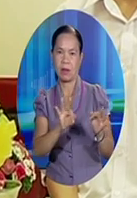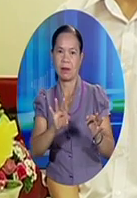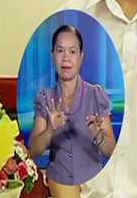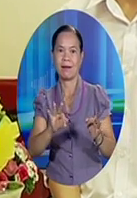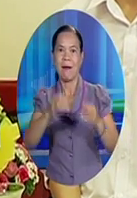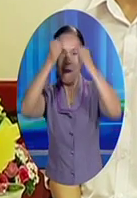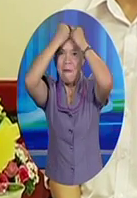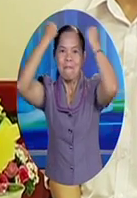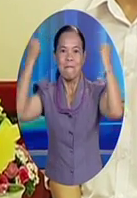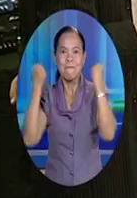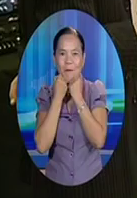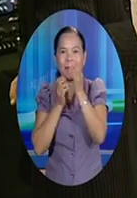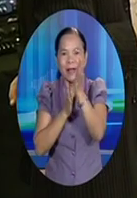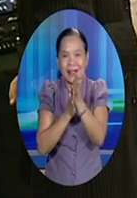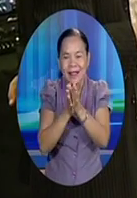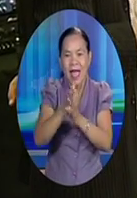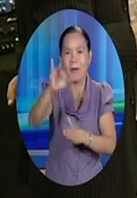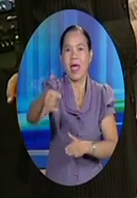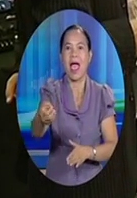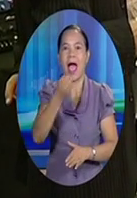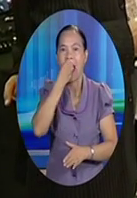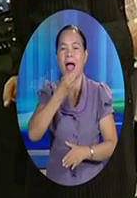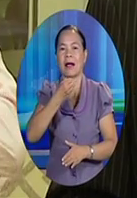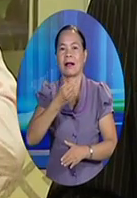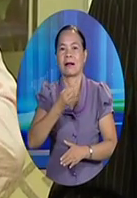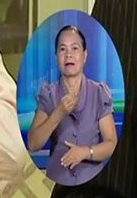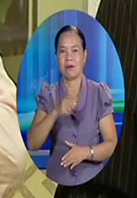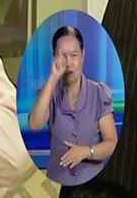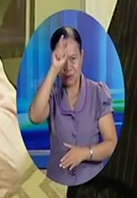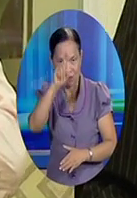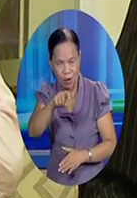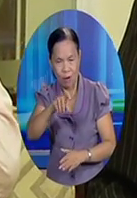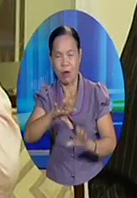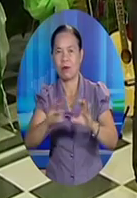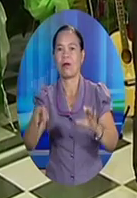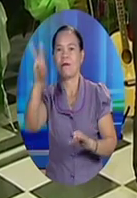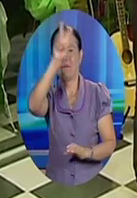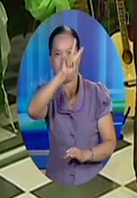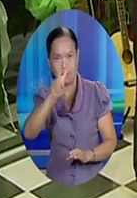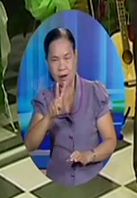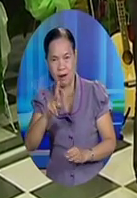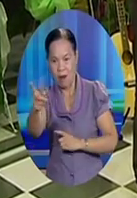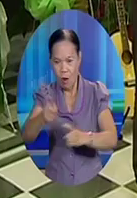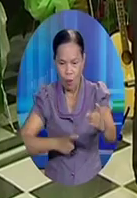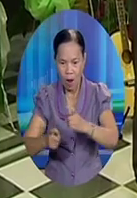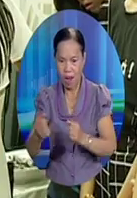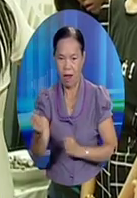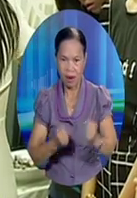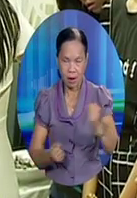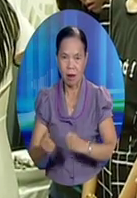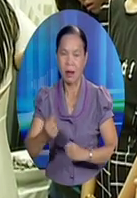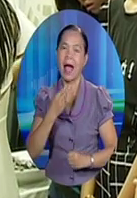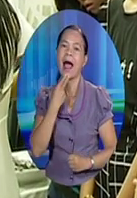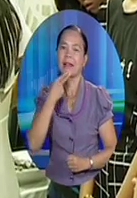tự Ý với nhiều nét văn hóa ẩm thực nổi tiếng của quốc gia này. Hệ thống này trực thuộc công ty Việt Nam East Brands, được quản lý điều hành bởi Dennis Nguyễn